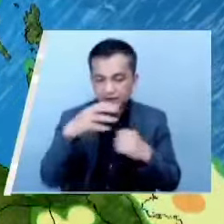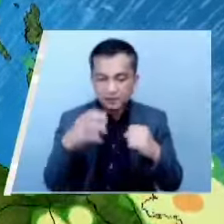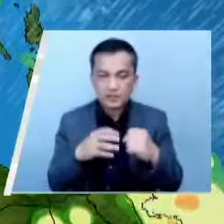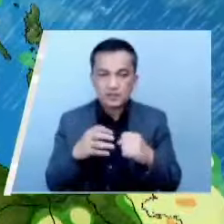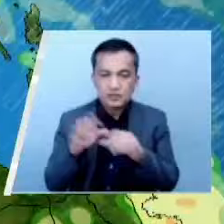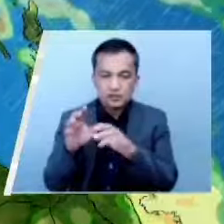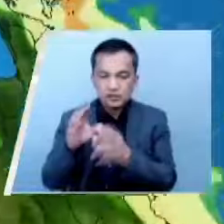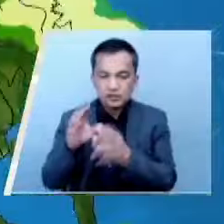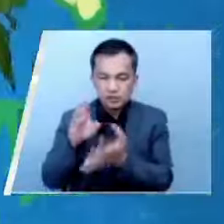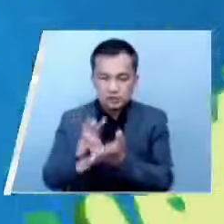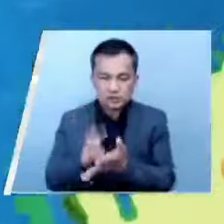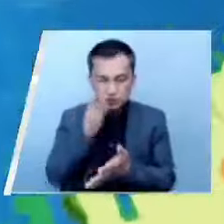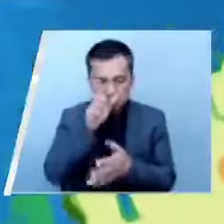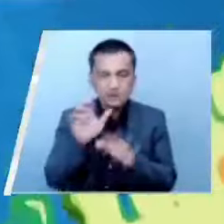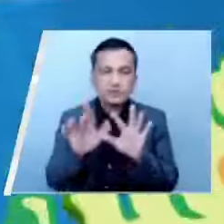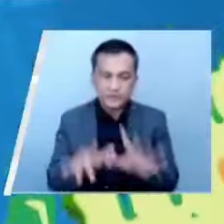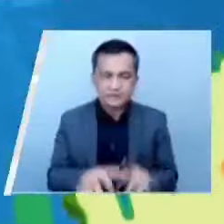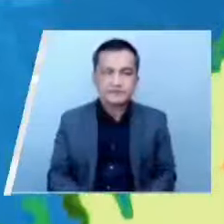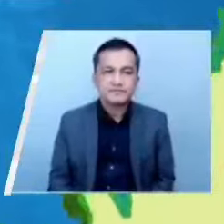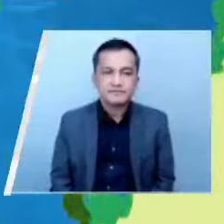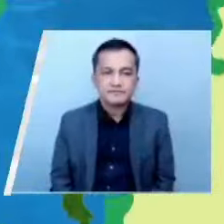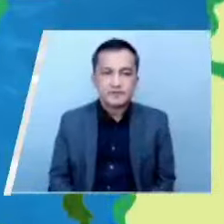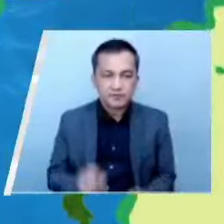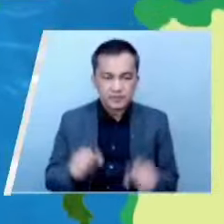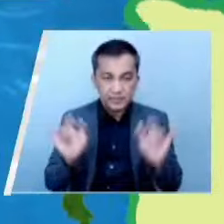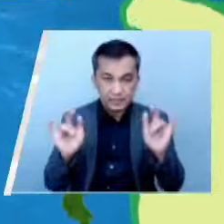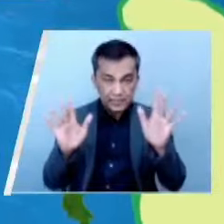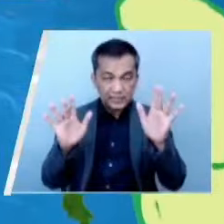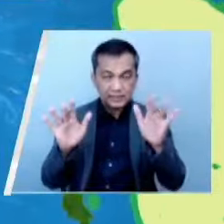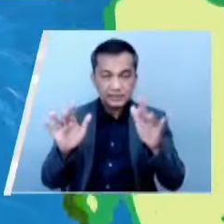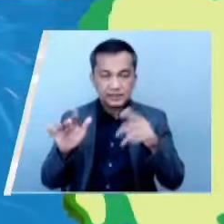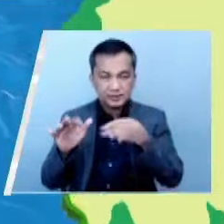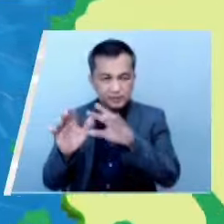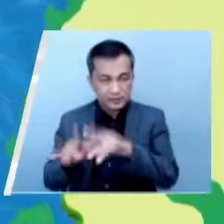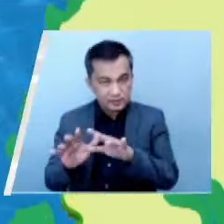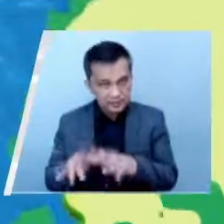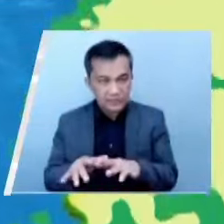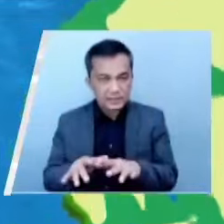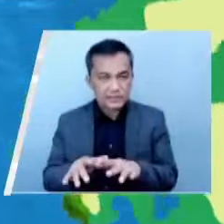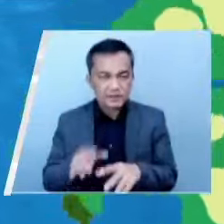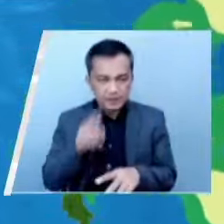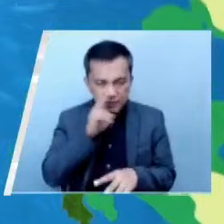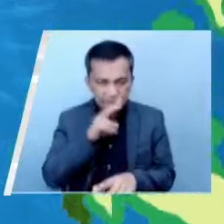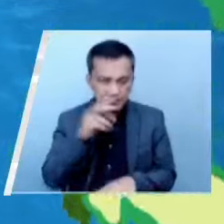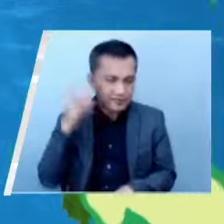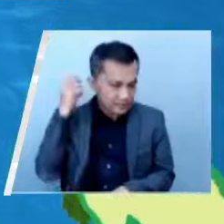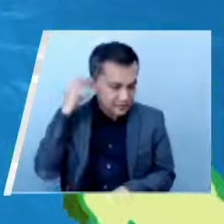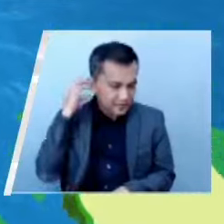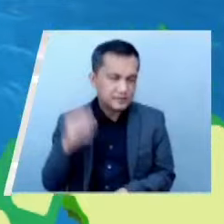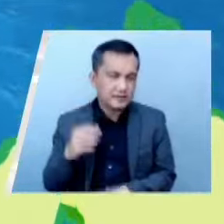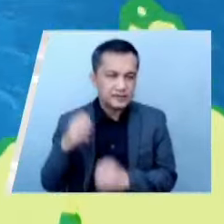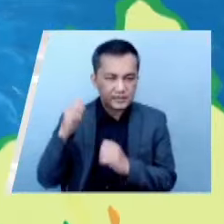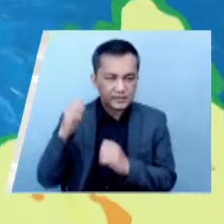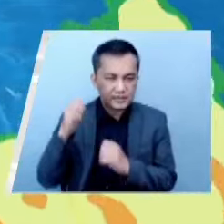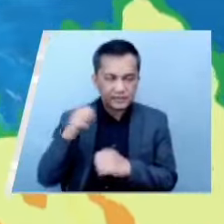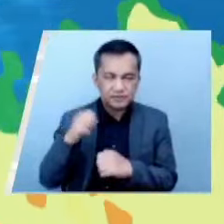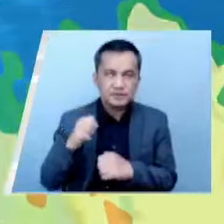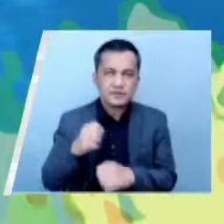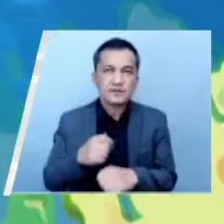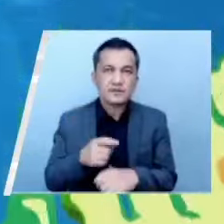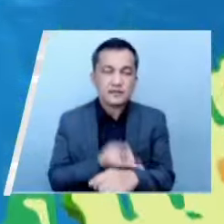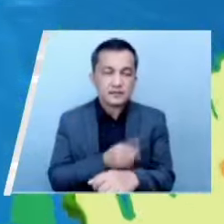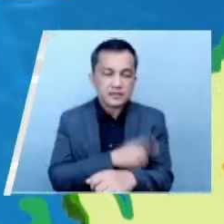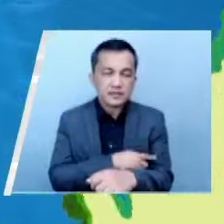Luzon. Posible rin makaranas ng light to moderate rain sa Visayas. At sa Mindanao naman, asahan ng malalakas na ulan, lalo na sa